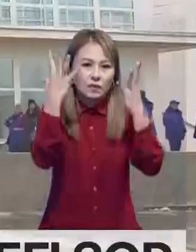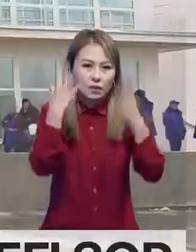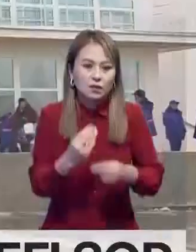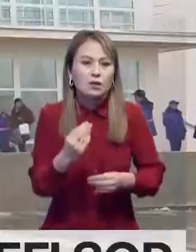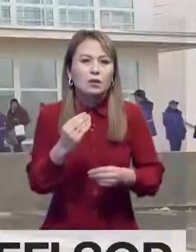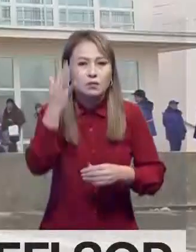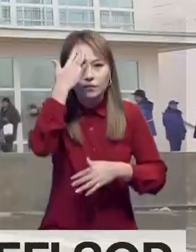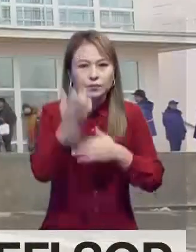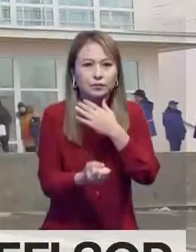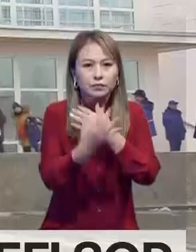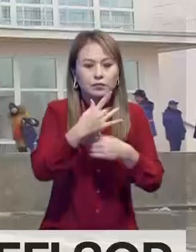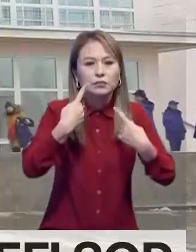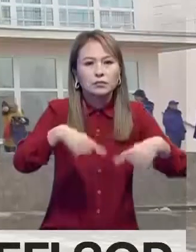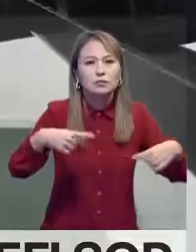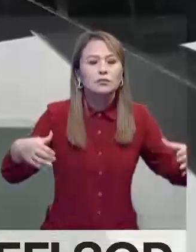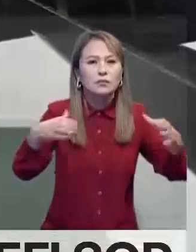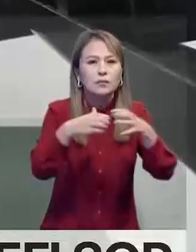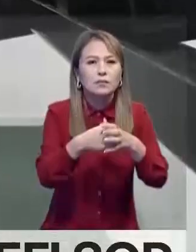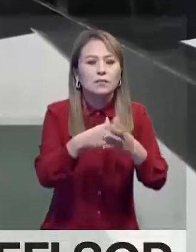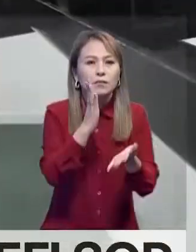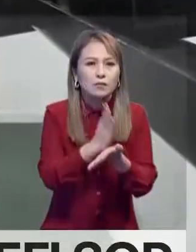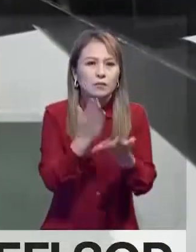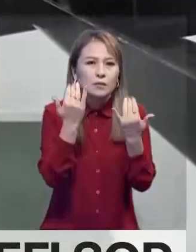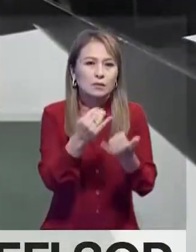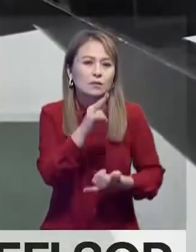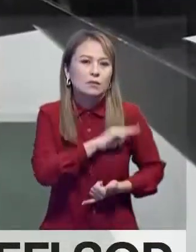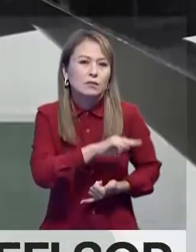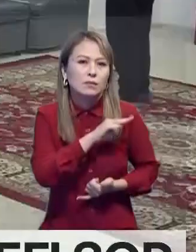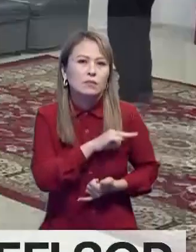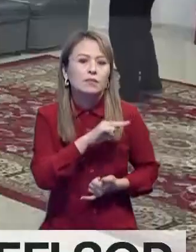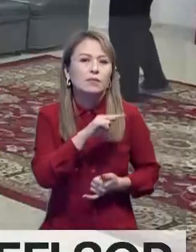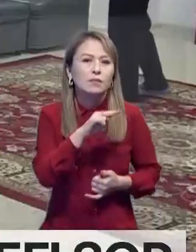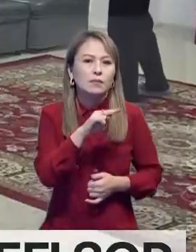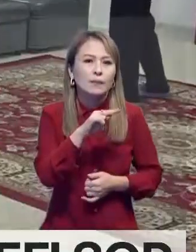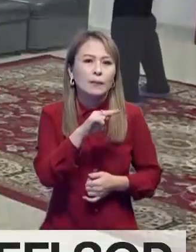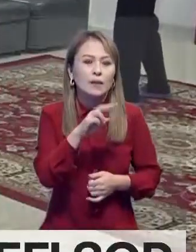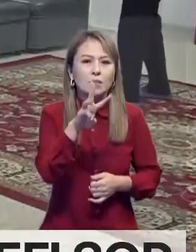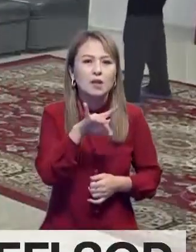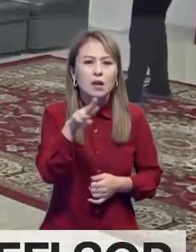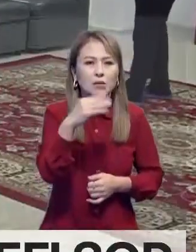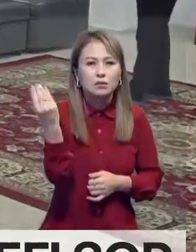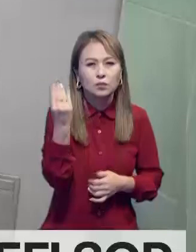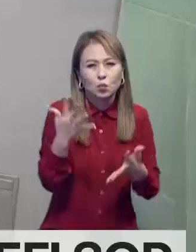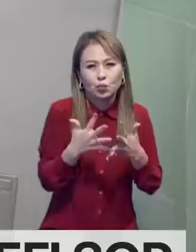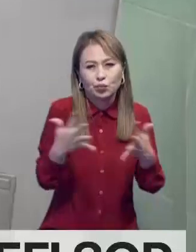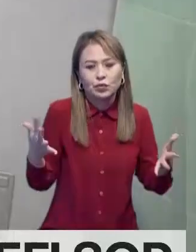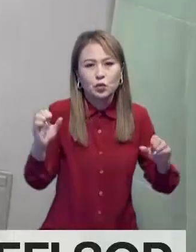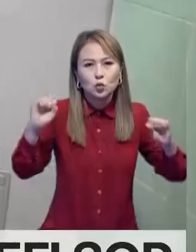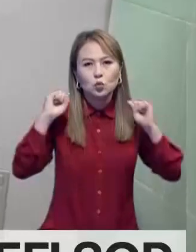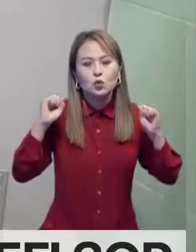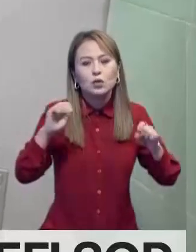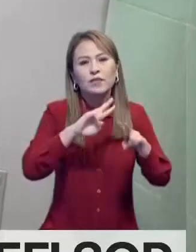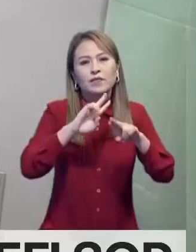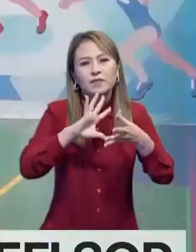істейтін мұнайшылар әрқайсысы 100 орындық 5 жатақханада жатады. Мұнда қызметкерлер үшін тренажер залы, бильярд, теннис бөлмесінен бөлек спорт кешені,